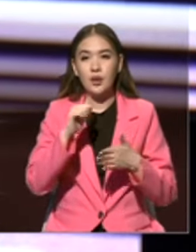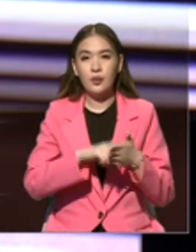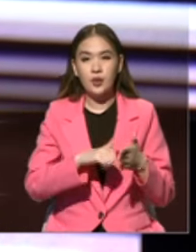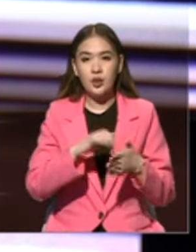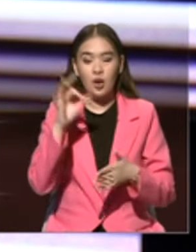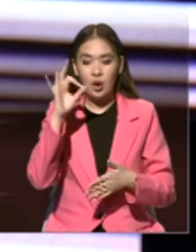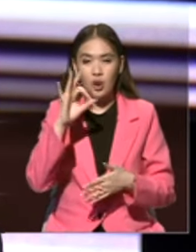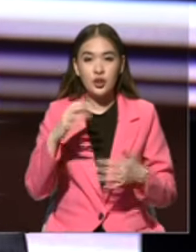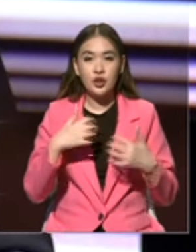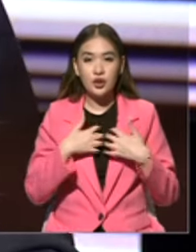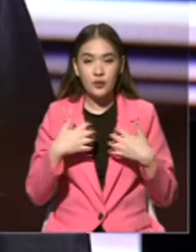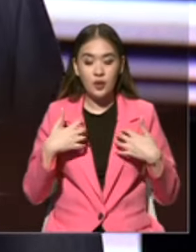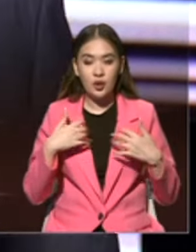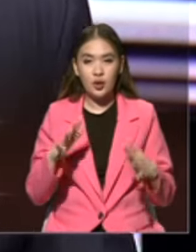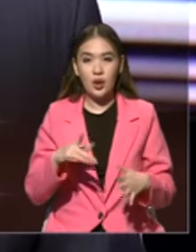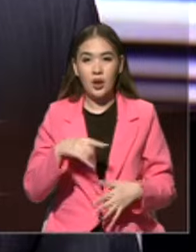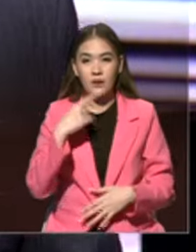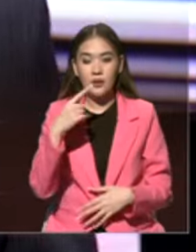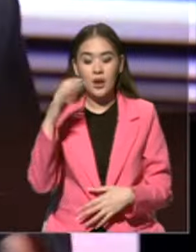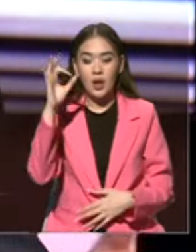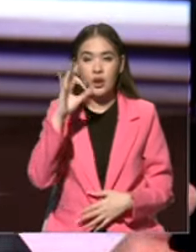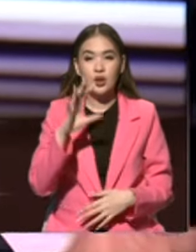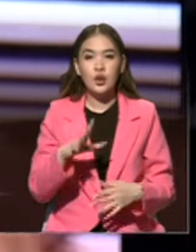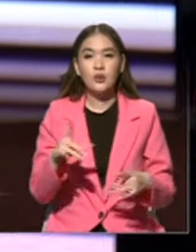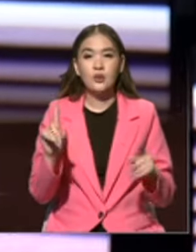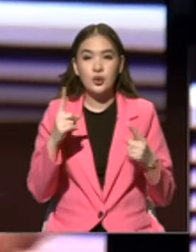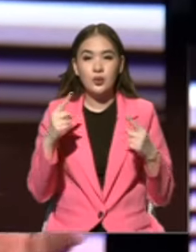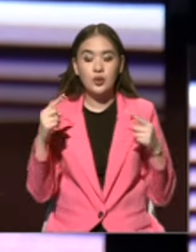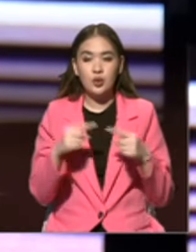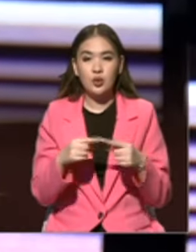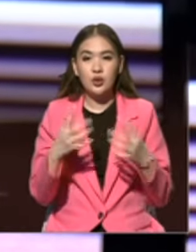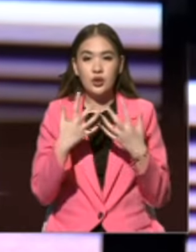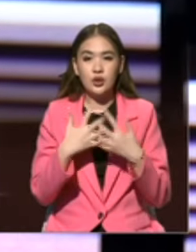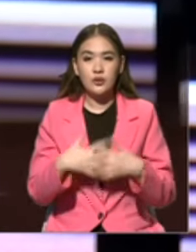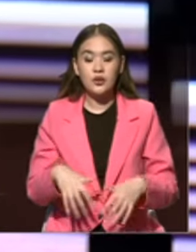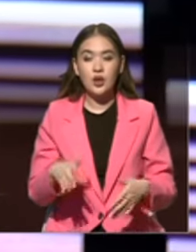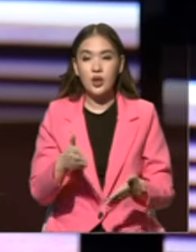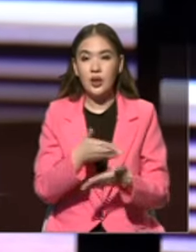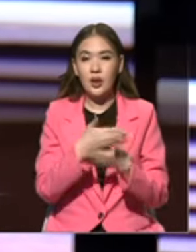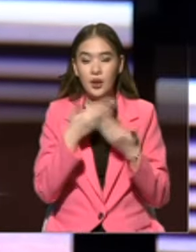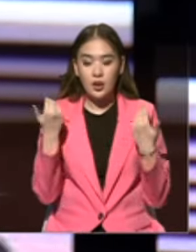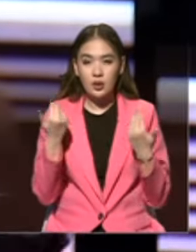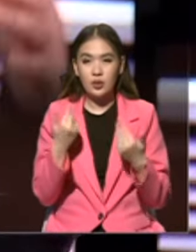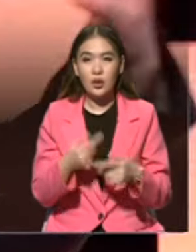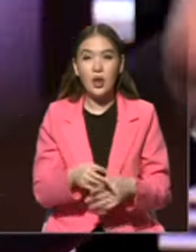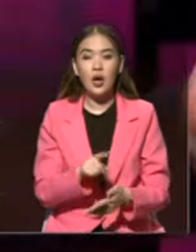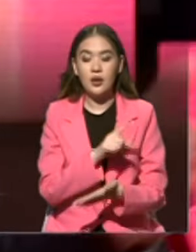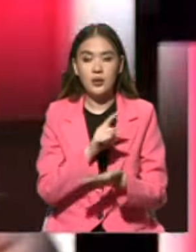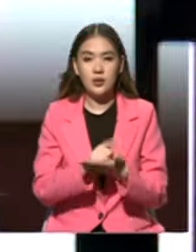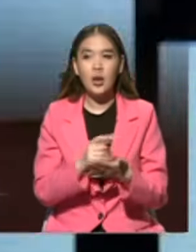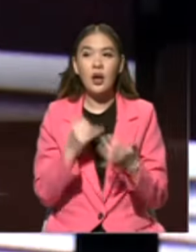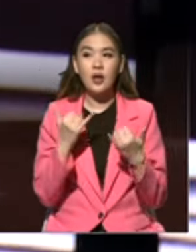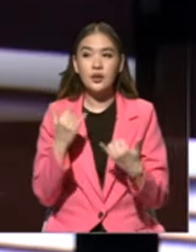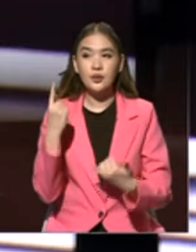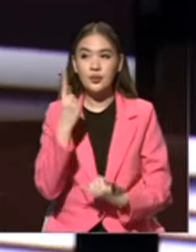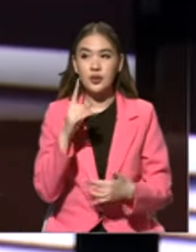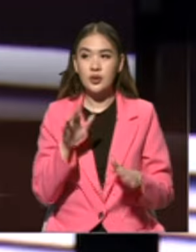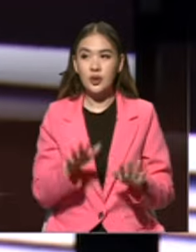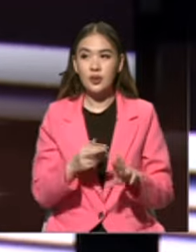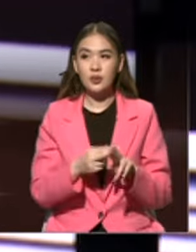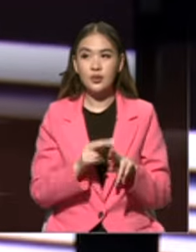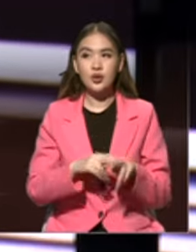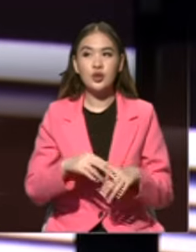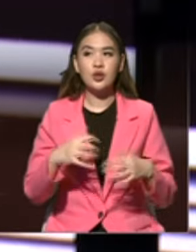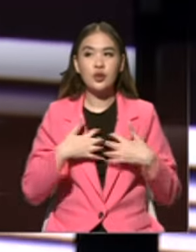туралы айтып жатырмыз. Жаңағы неге ол нақты цифр шықпай жатыр дейді. Әрине бірінші ауқымда мен малым кетті